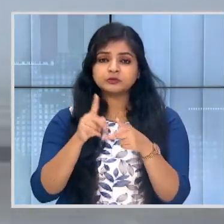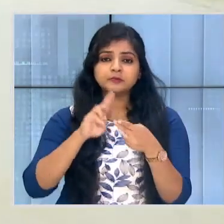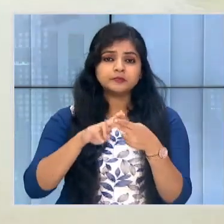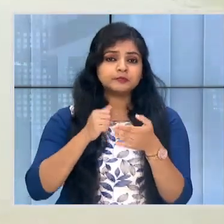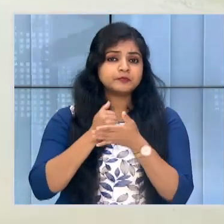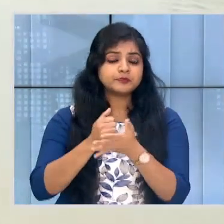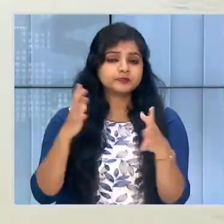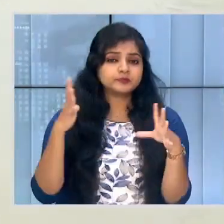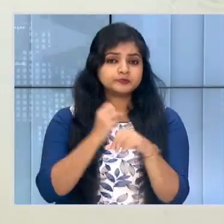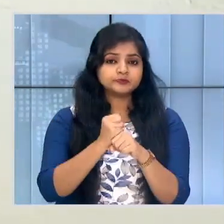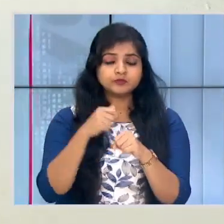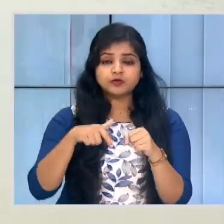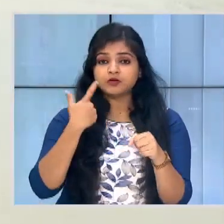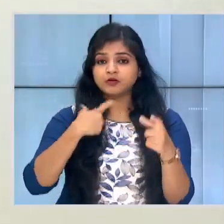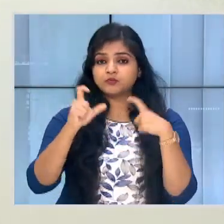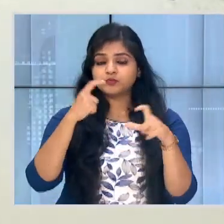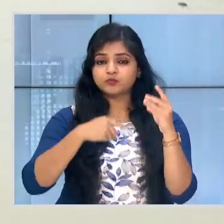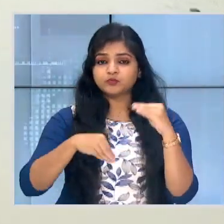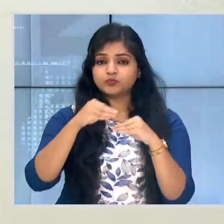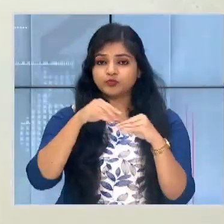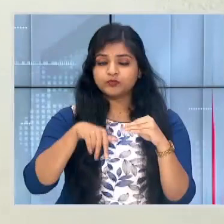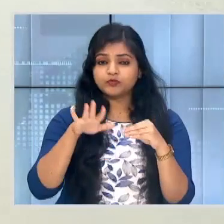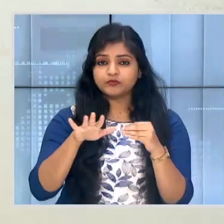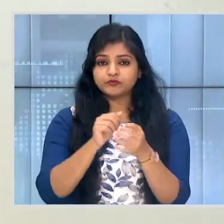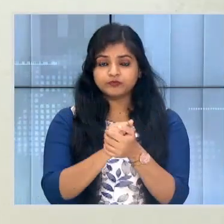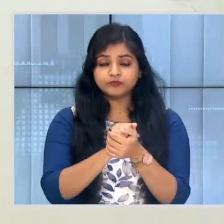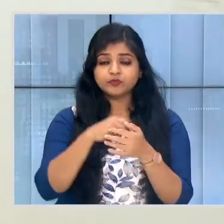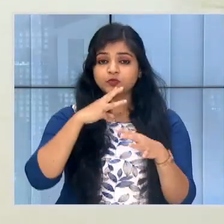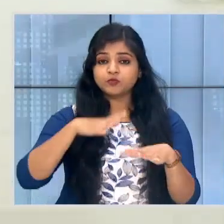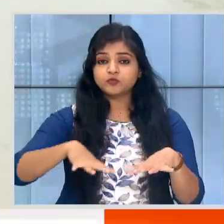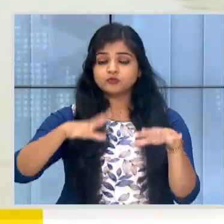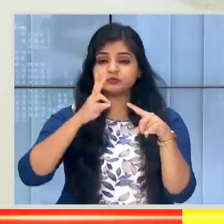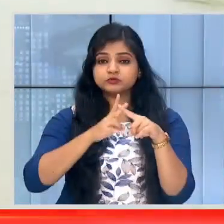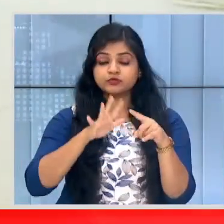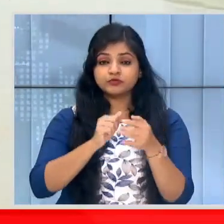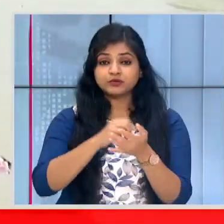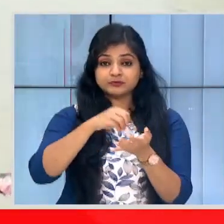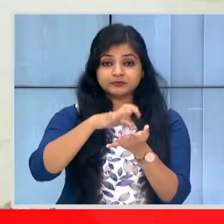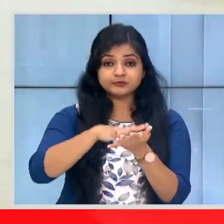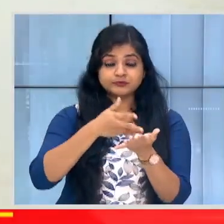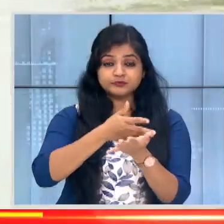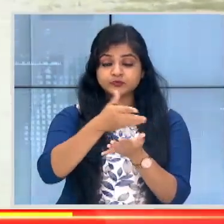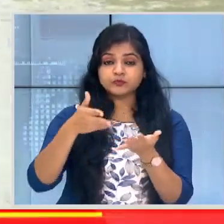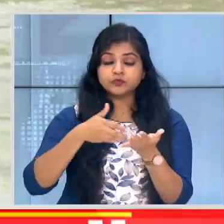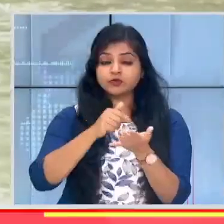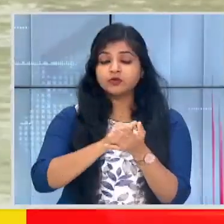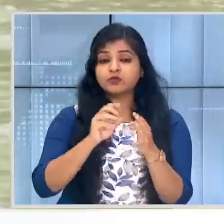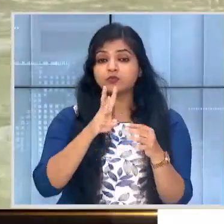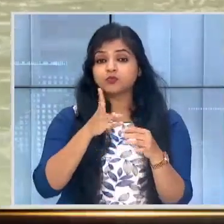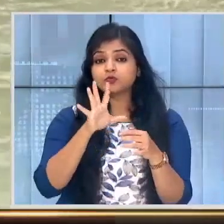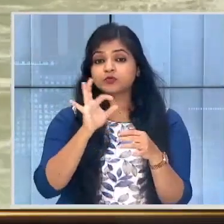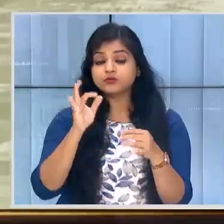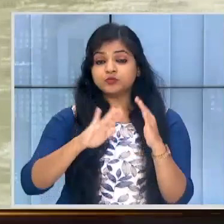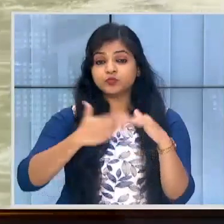വലിയ പരാതി അവിടെ നിൽക്കുന്നു. അവിടെ ഇപ്പോഴും നമുക്ക് വലിയൊരു വെള്ളക്കെട്ട് ഈ മേഖലയിൽ മുഴുവൻ, ഏകദേശം 6 കുടുംബങ്ങൾ താമസിക്കുന്ന